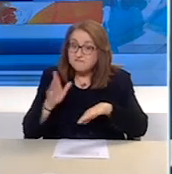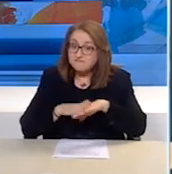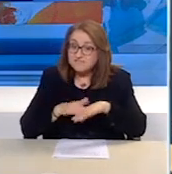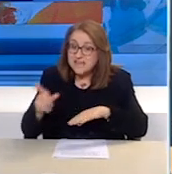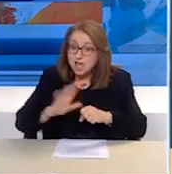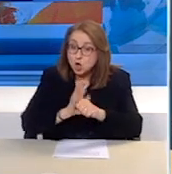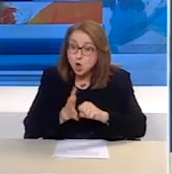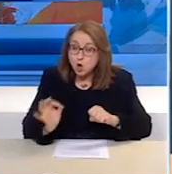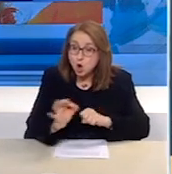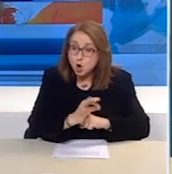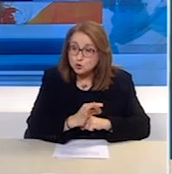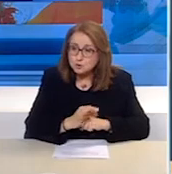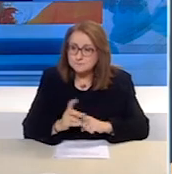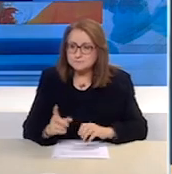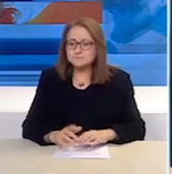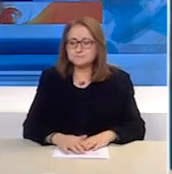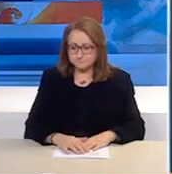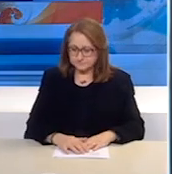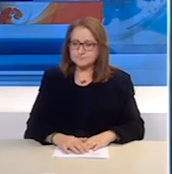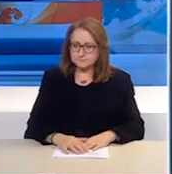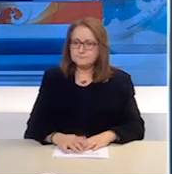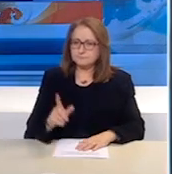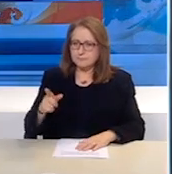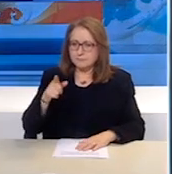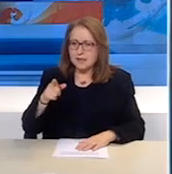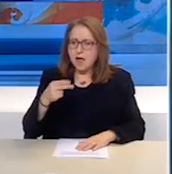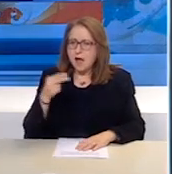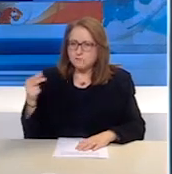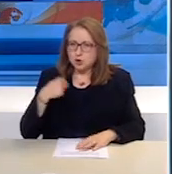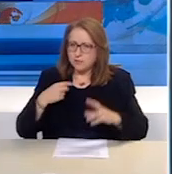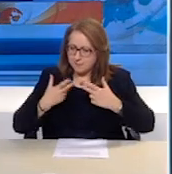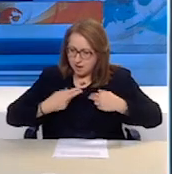Ναι, συζητήθηκε στην Επιτροπή μας